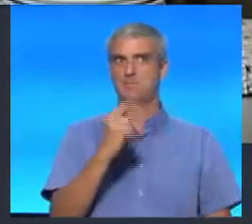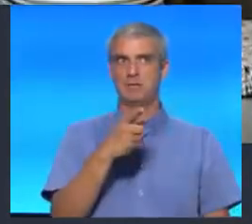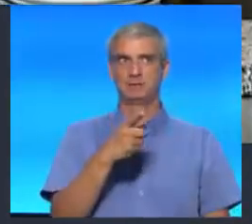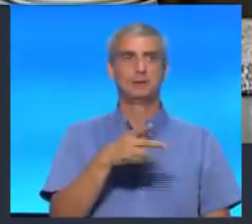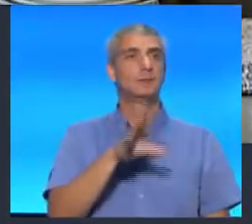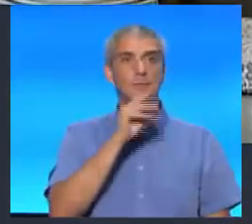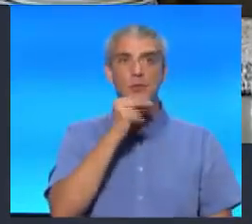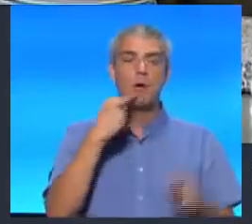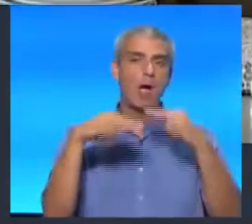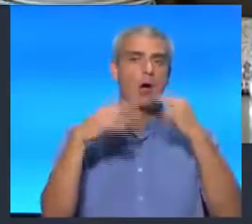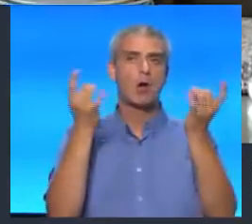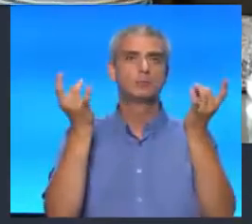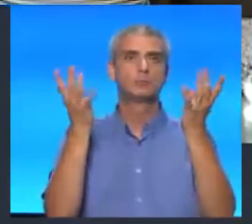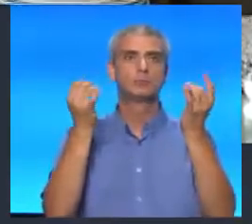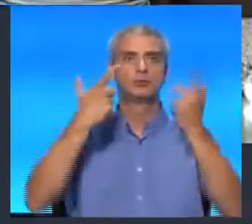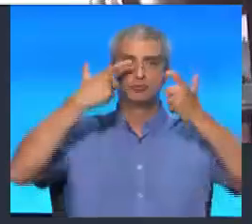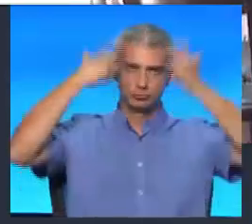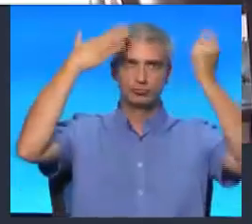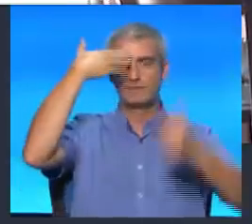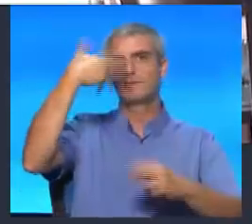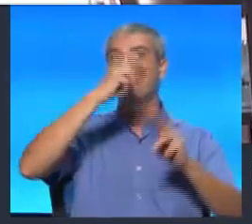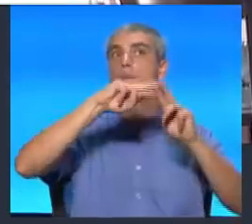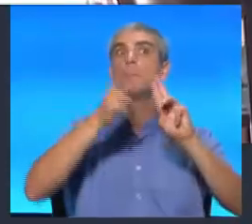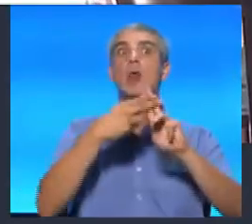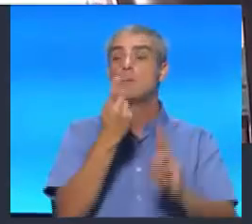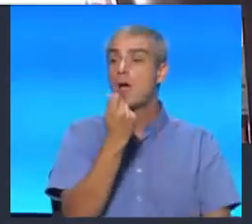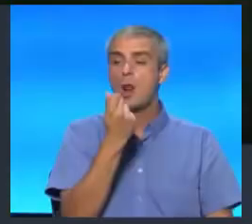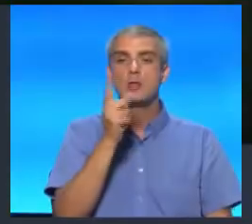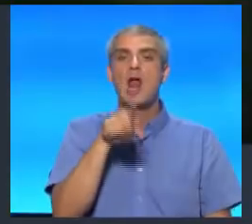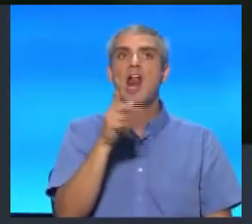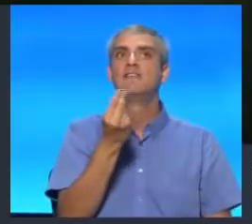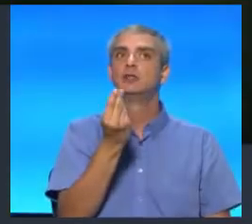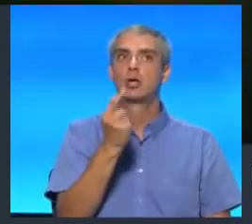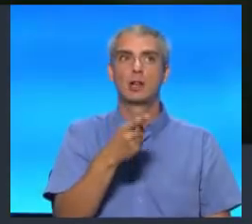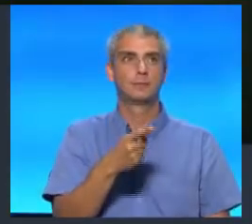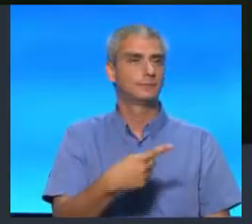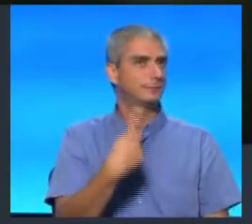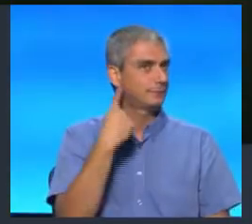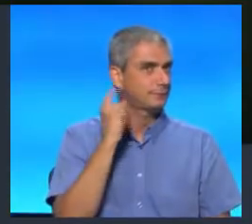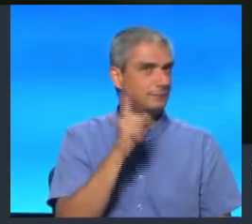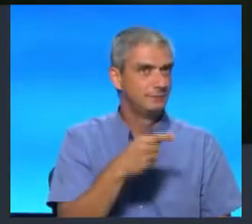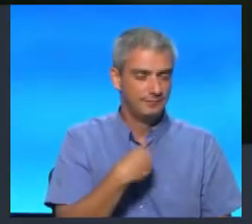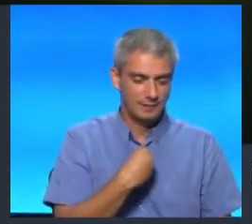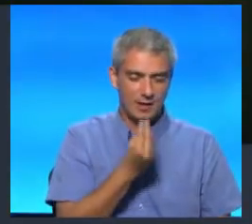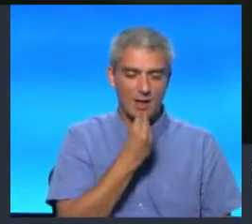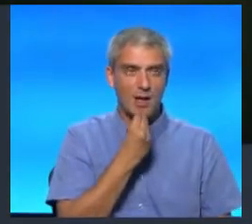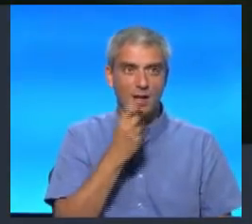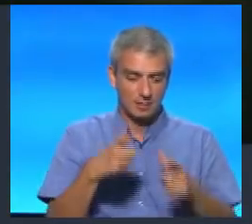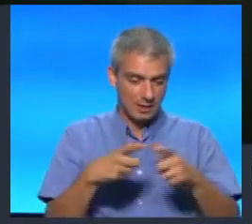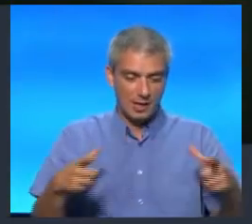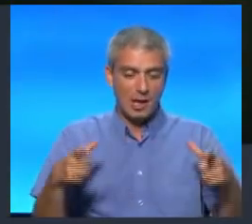מדובר בארוחות פאר של שפים בינלאומיים שעלותן אלפי שקלים. תקשיבו, אני אכלתי מהחמגשית